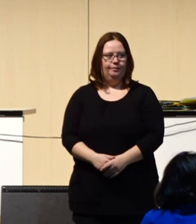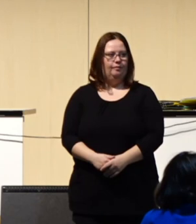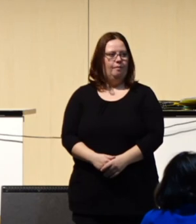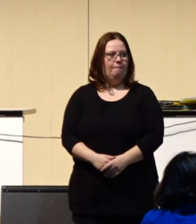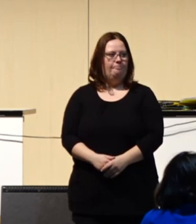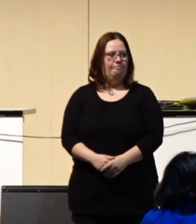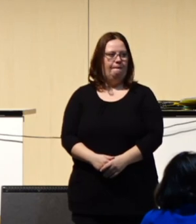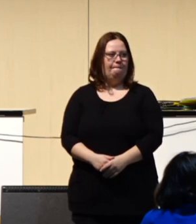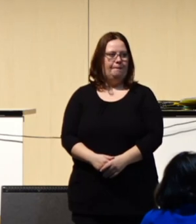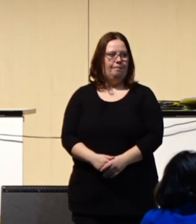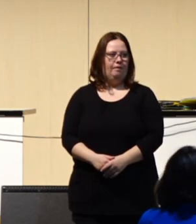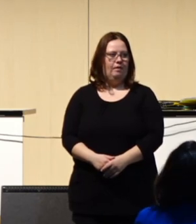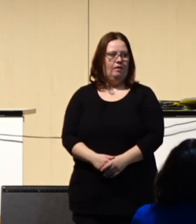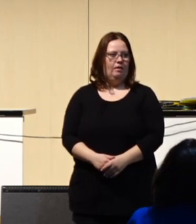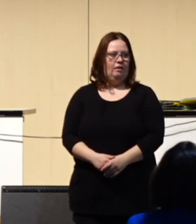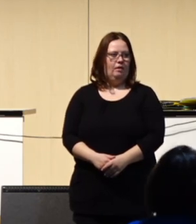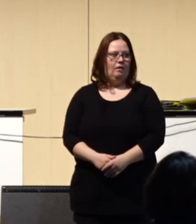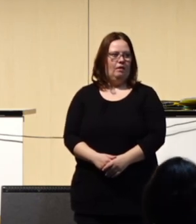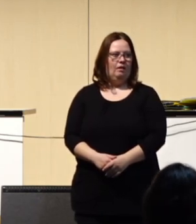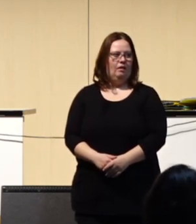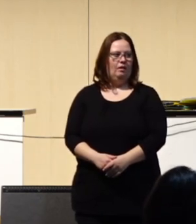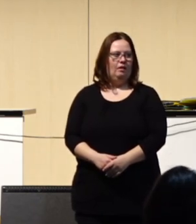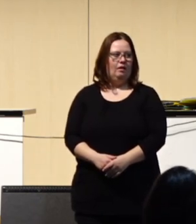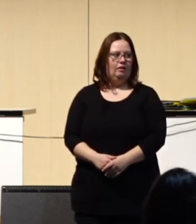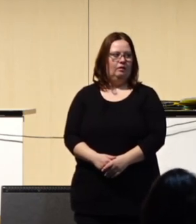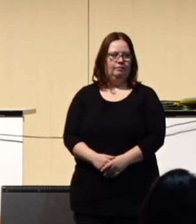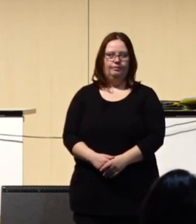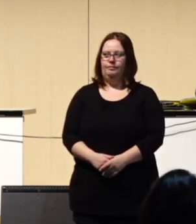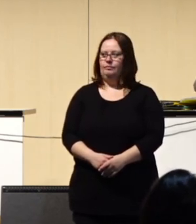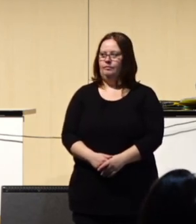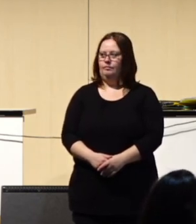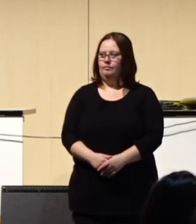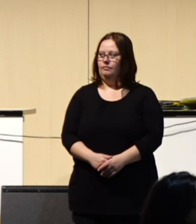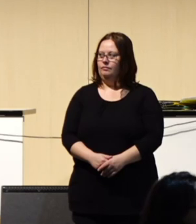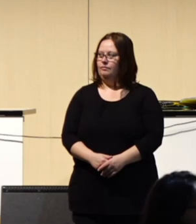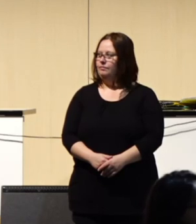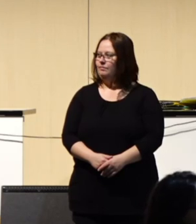Als nächstes darf ich für die Fraktionslosen Herrn Aschenbach bitten.